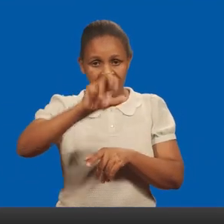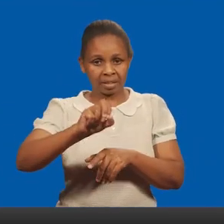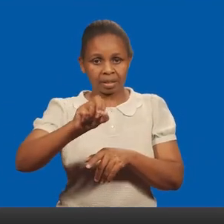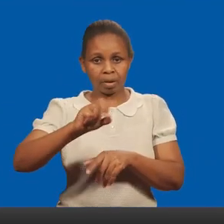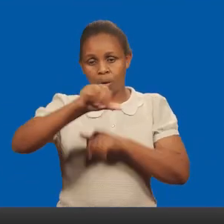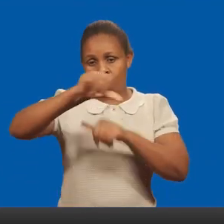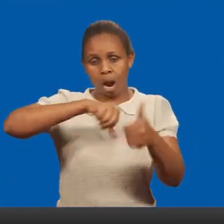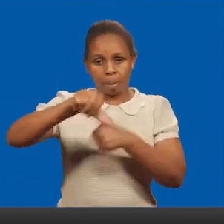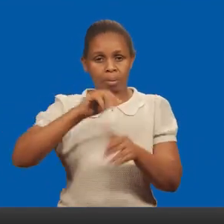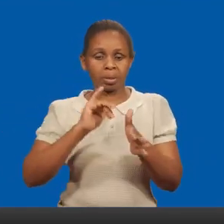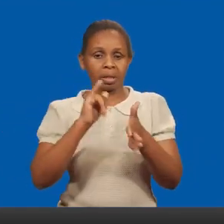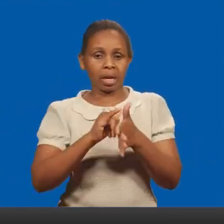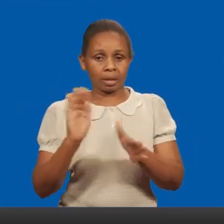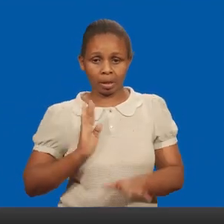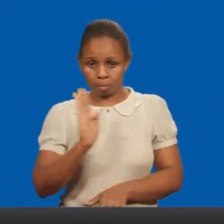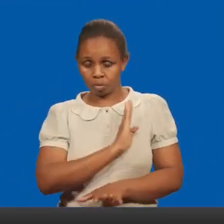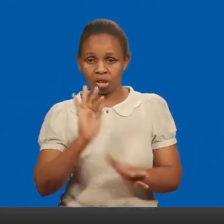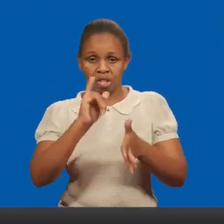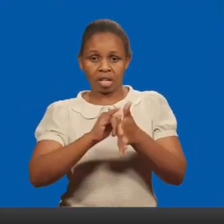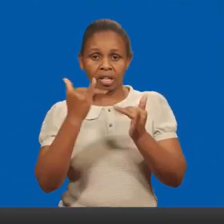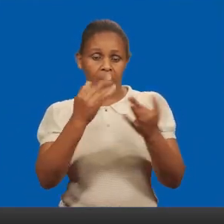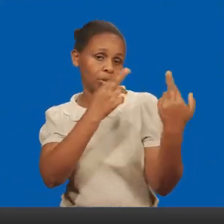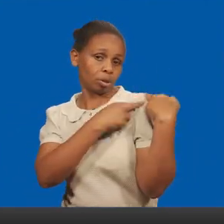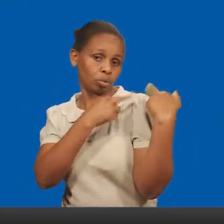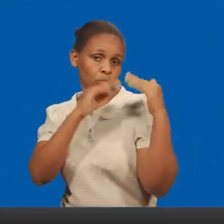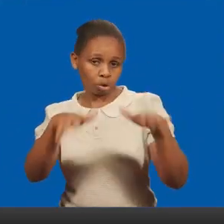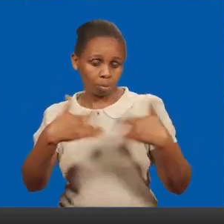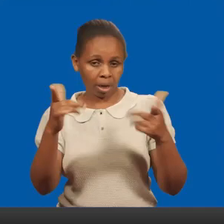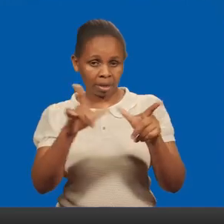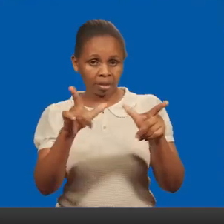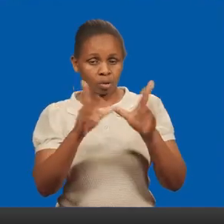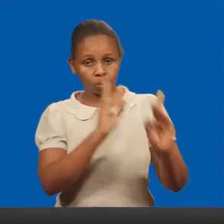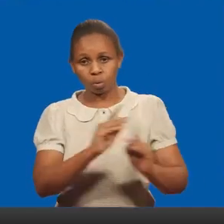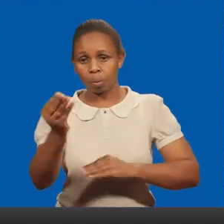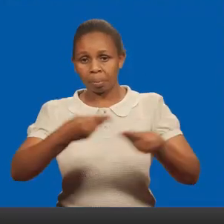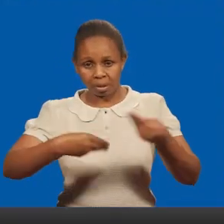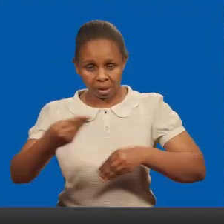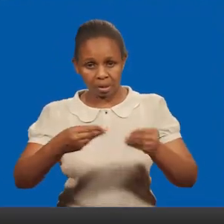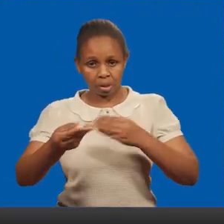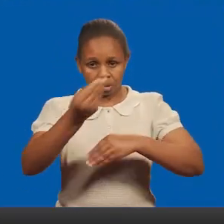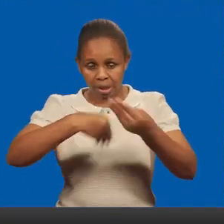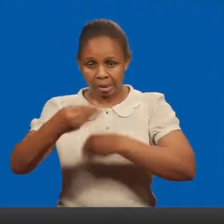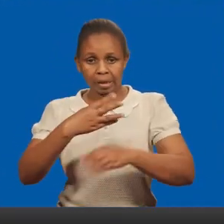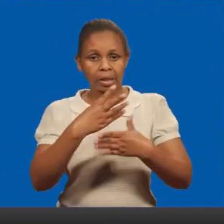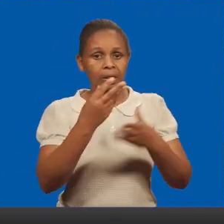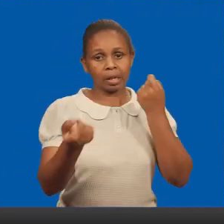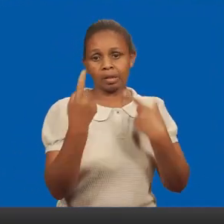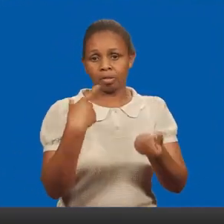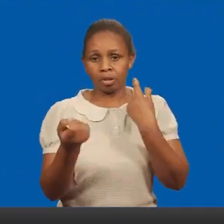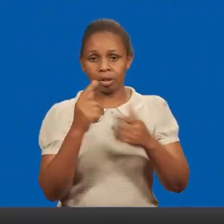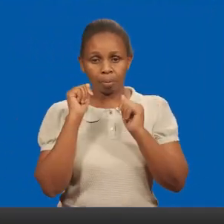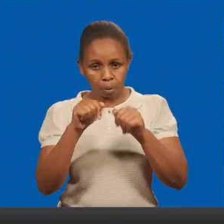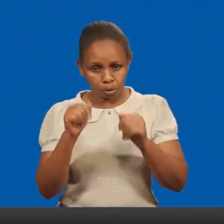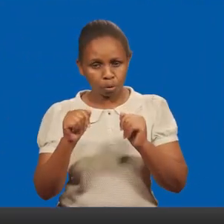bonus about 20 shillings, 30 shillings or thereabout. Sasa bodi hiyo ambayo inawajibika na kutoa leseni za kufanya biashara ya